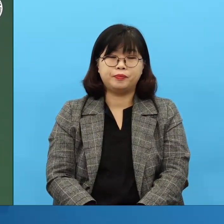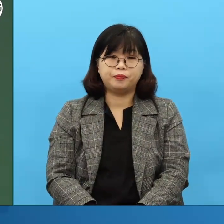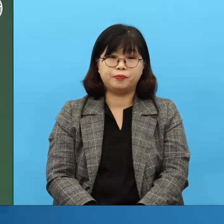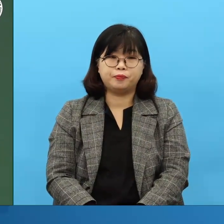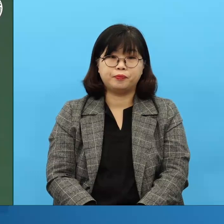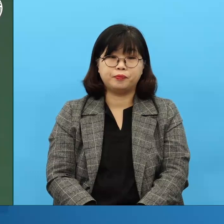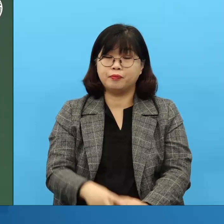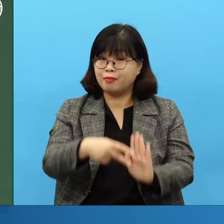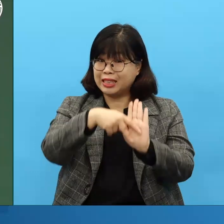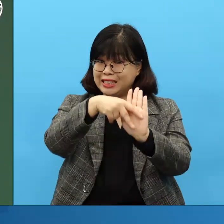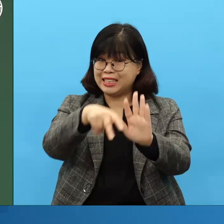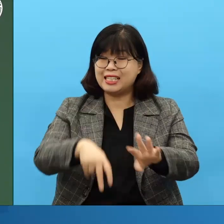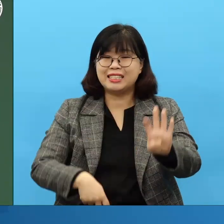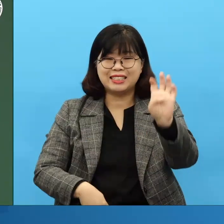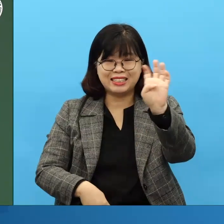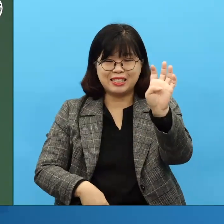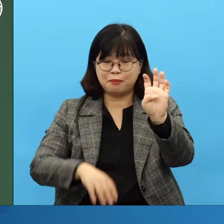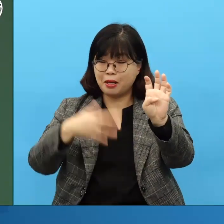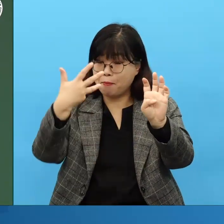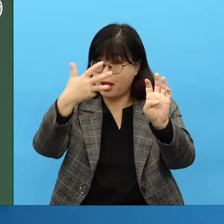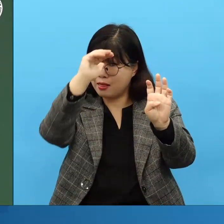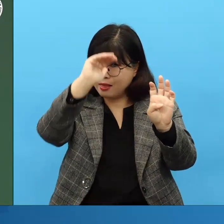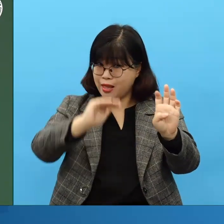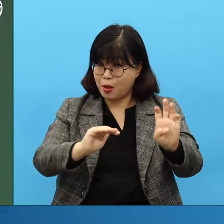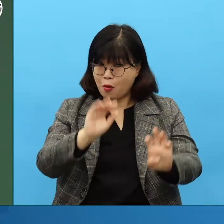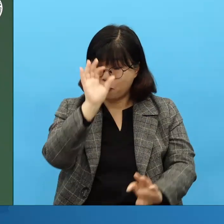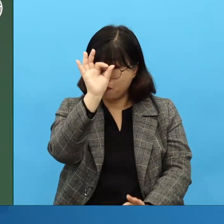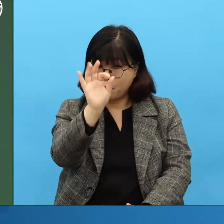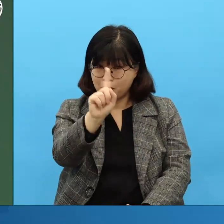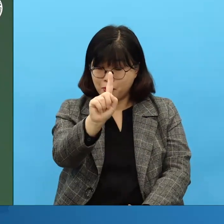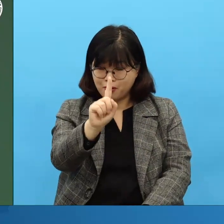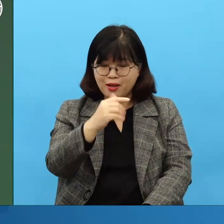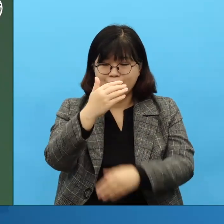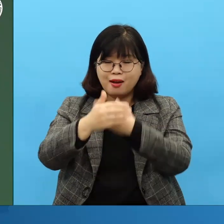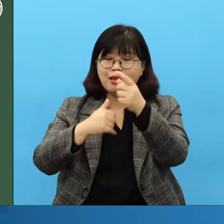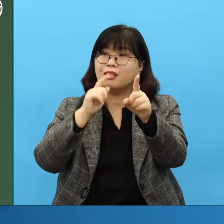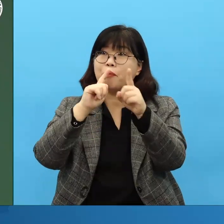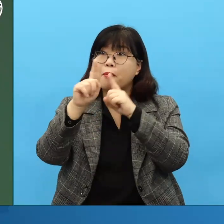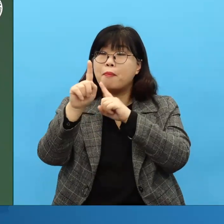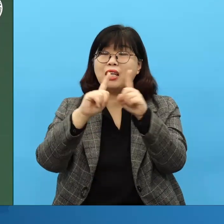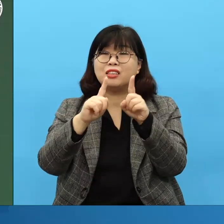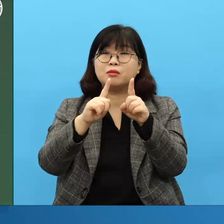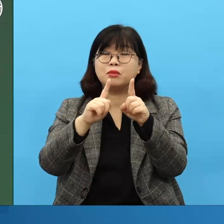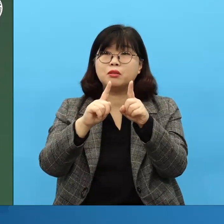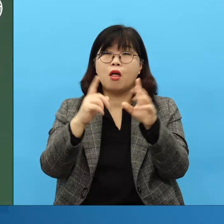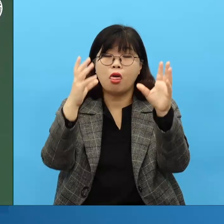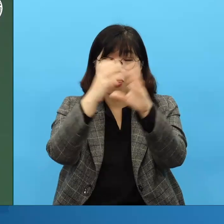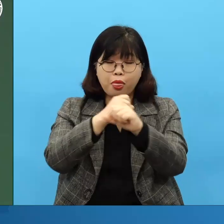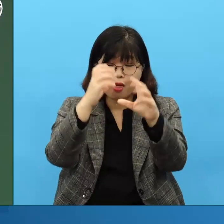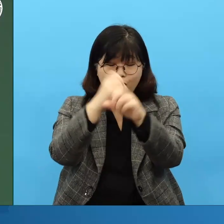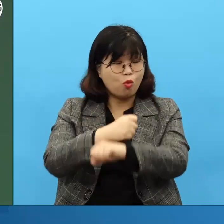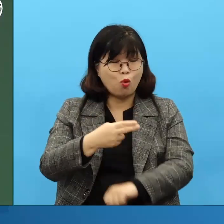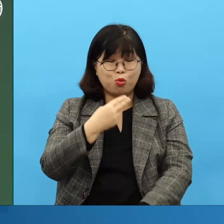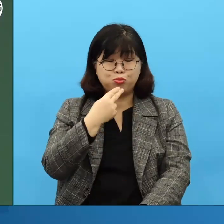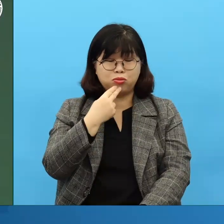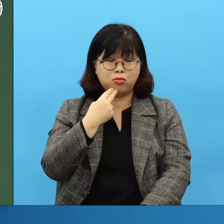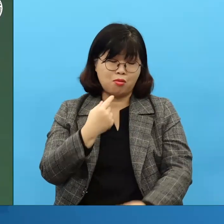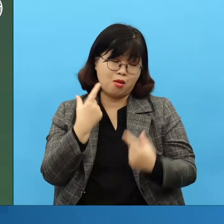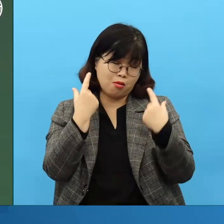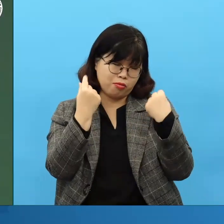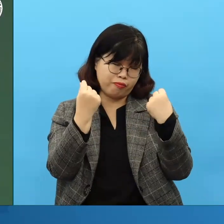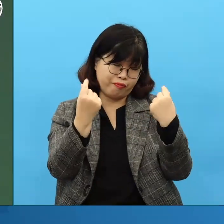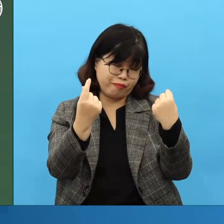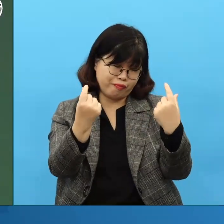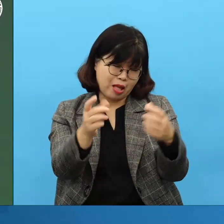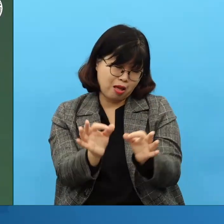42장 8절에 말씀은 영원히 있고 이루어지는 겁니다. What's even more important is Isaiah 48. It's an eternal word and